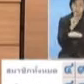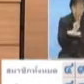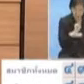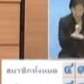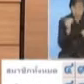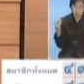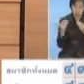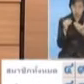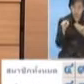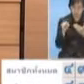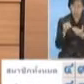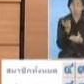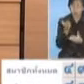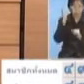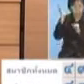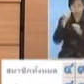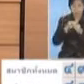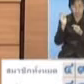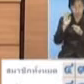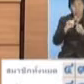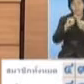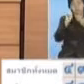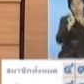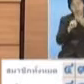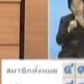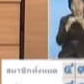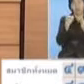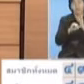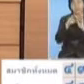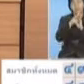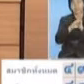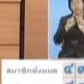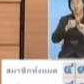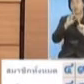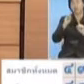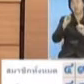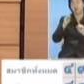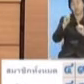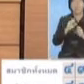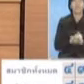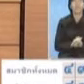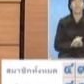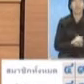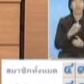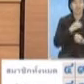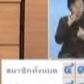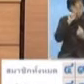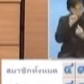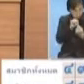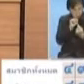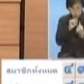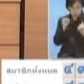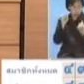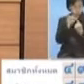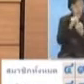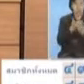ายประเด็นที่2เนี่ยผมขอประท้วงท่านผู้อภิปรายตามข้อ61นะครับขอความกรุณาให้เข้าสู่ประเด็นการอภิปรายคืองบ